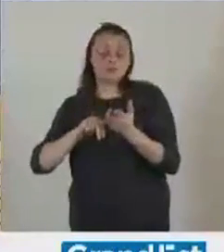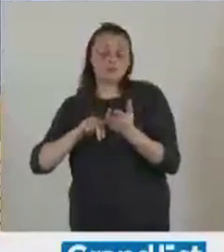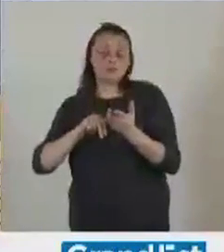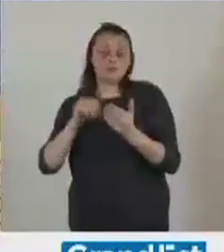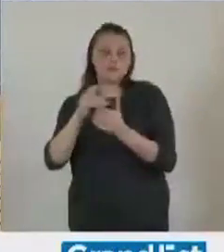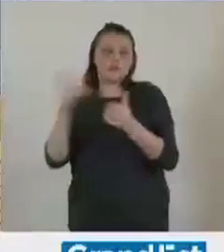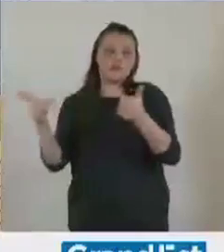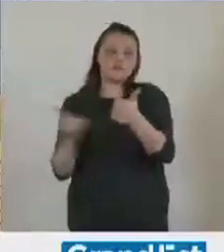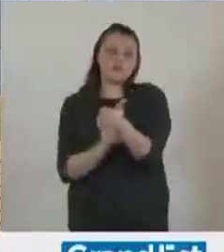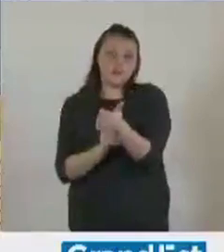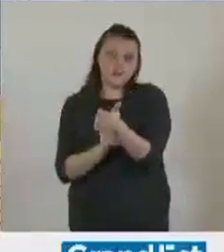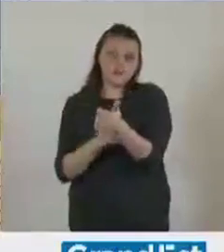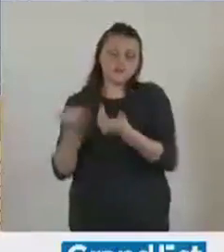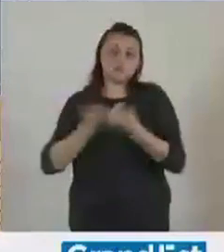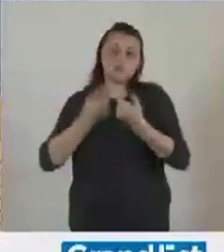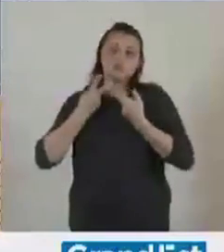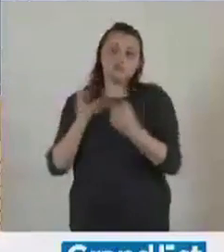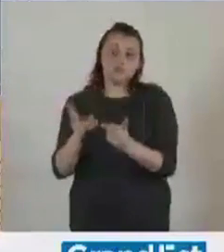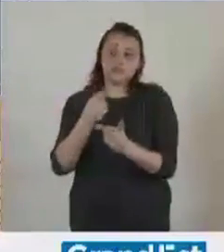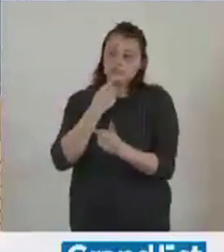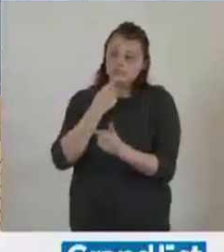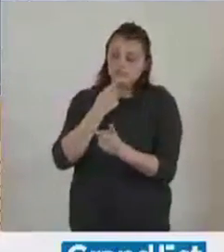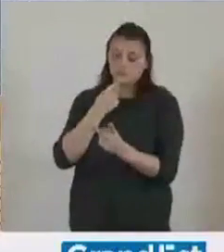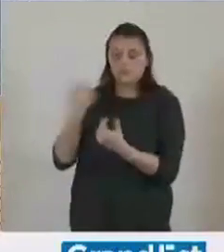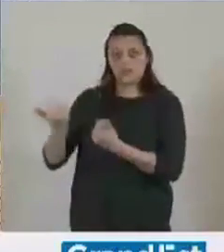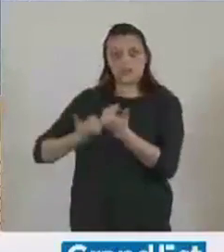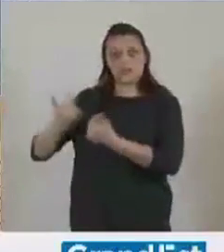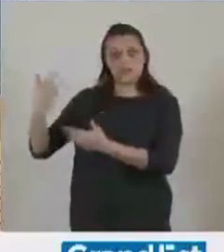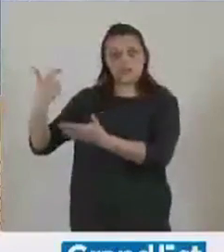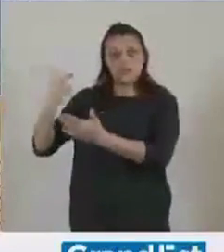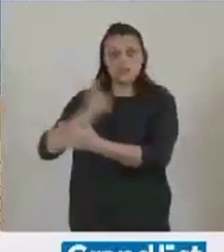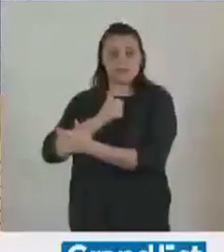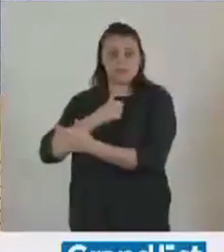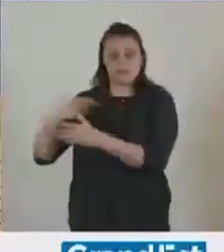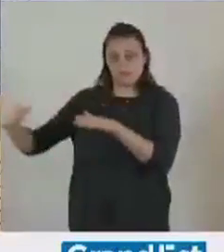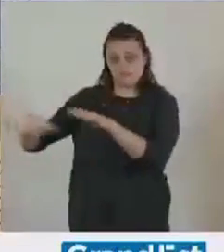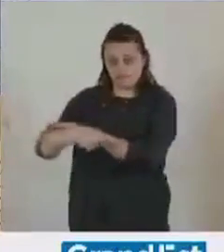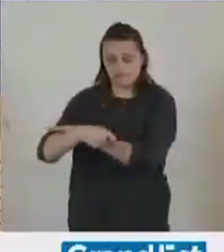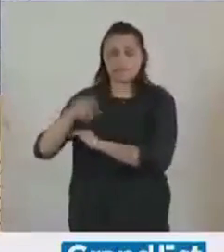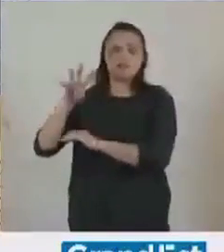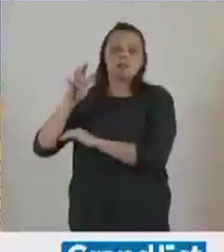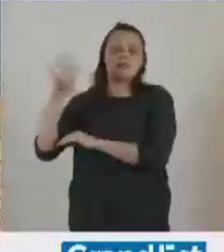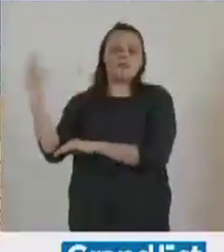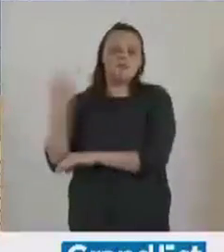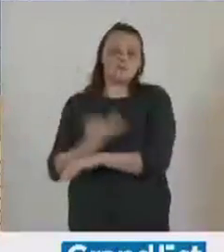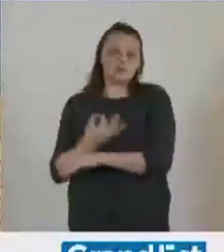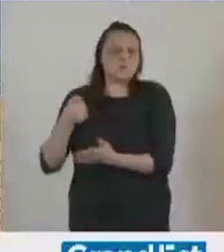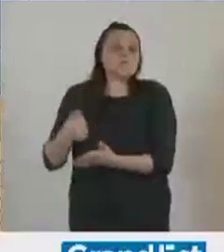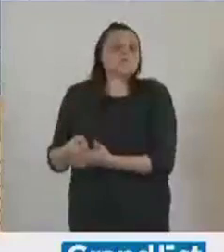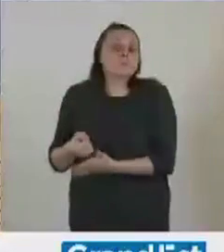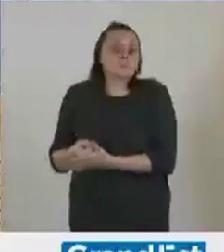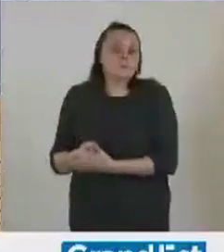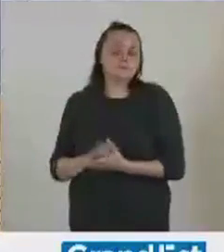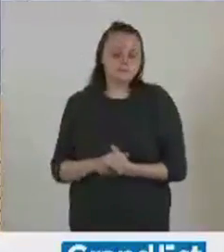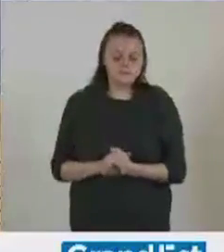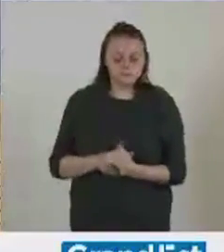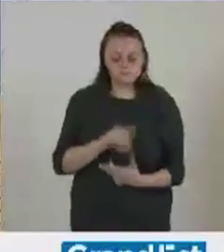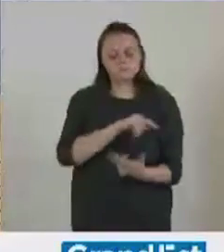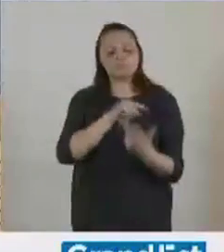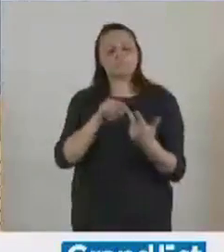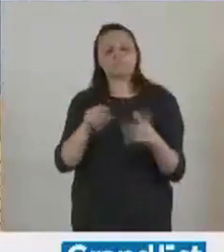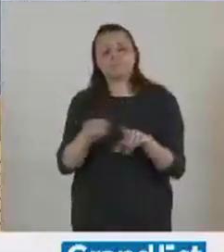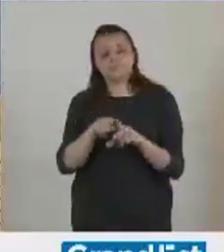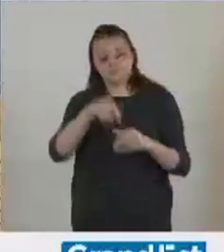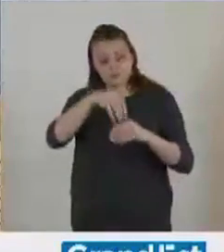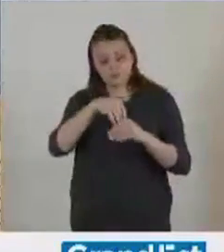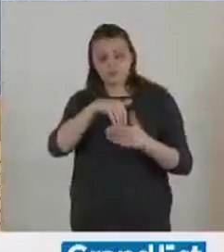privé apportera au minimum 40% du financement global. C'est enfin un contrat tout en un qui confie à l'opérateur